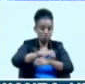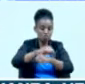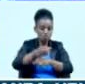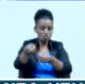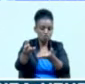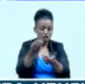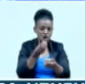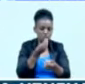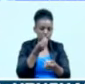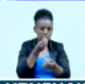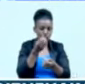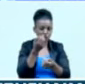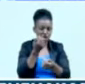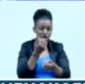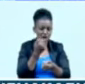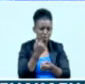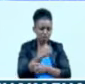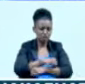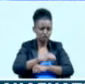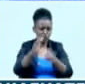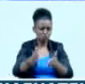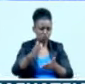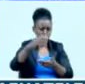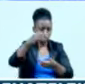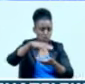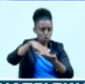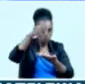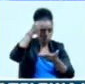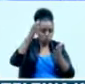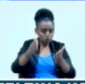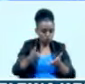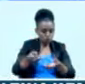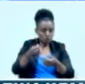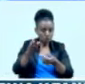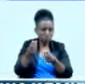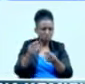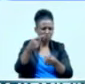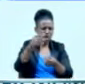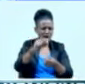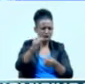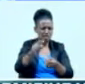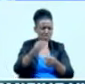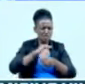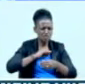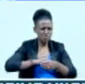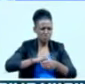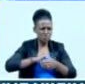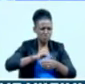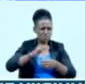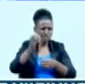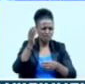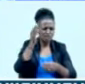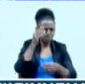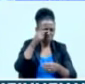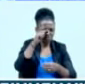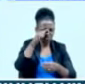yagaburira abanyeshuri ku ishuri barasaba leta kubafasha kureba uburyo bakoroherezwa kubona gaze kugira ngo baruhuke imyotsi